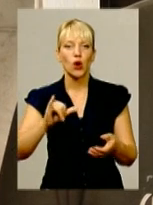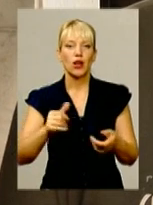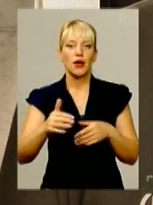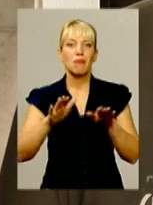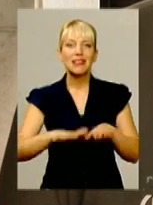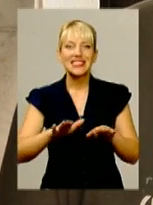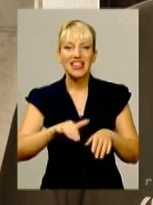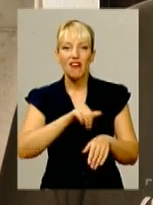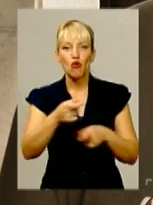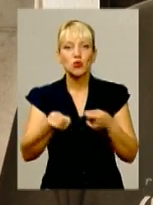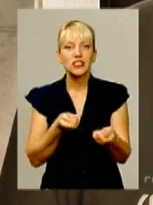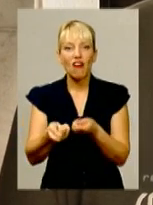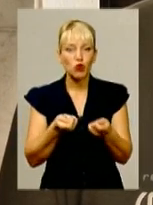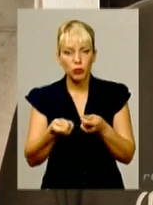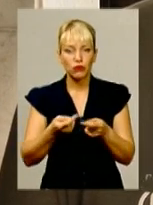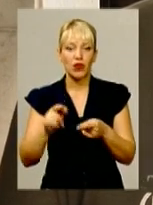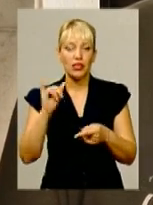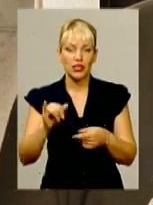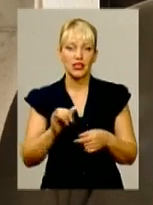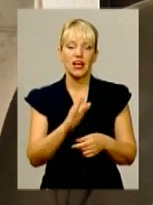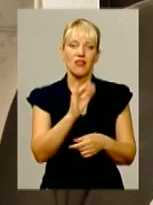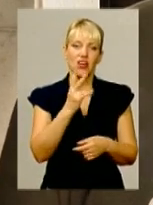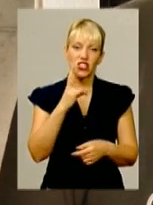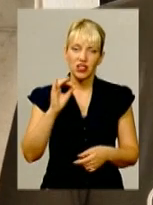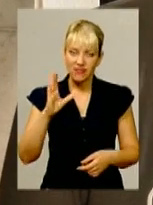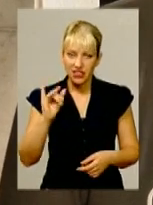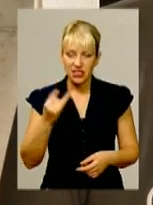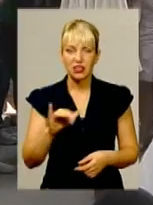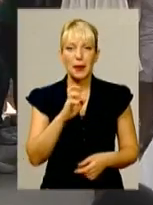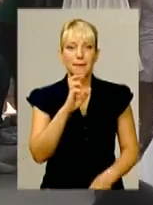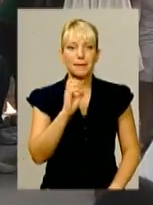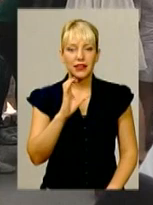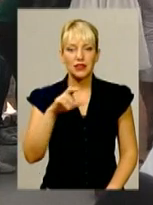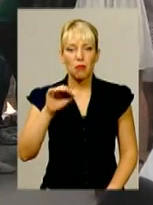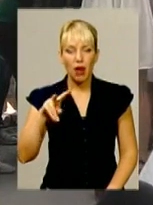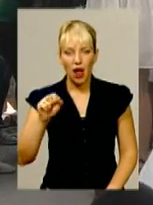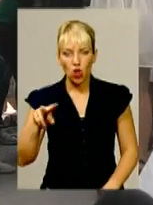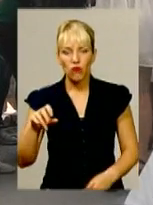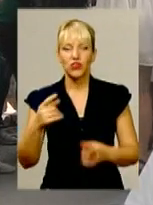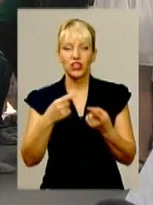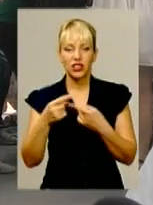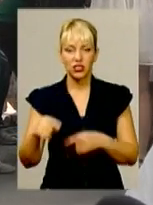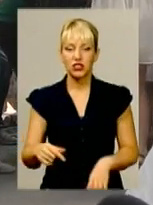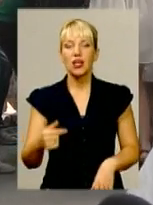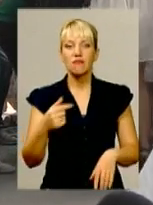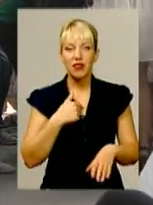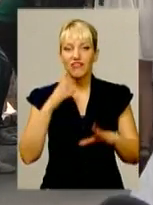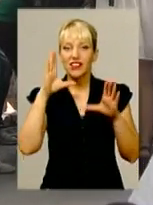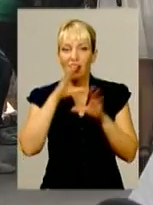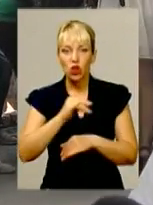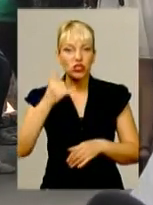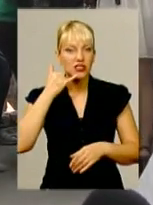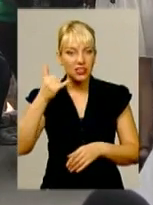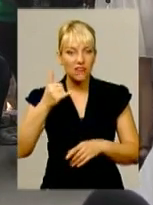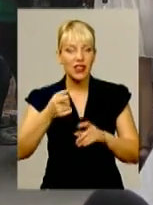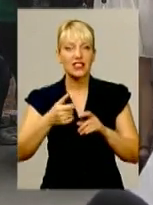і Вишнівської, і Сердюк, і Безпалов, тобто бути присутніми, бути депутатом. Нам вдалося зв'язатися з Вікторією Сердюк, активісткою